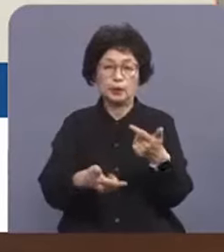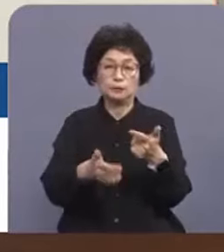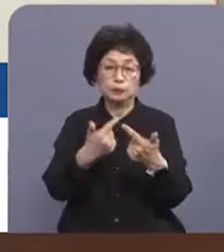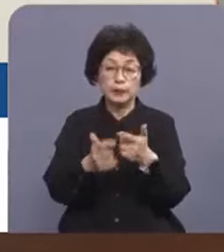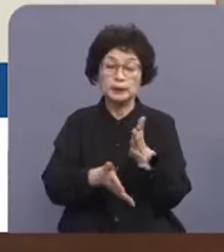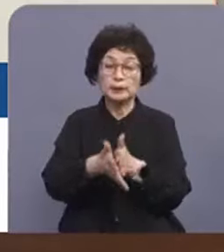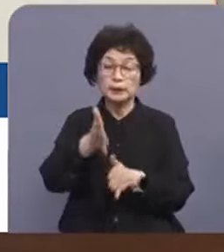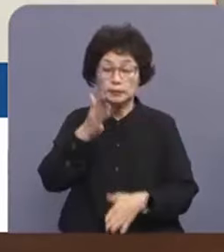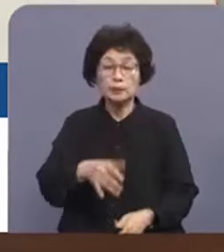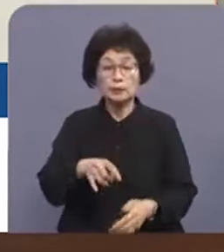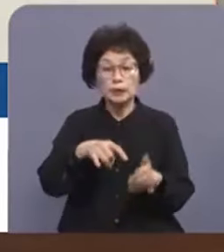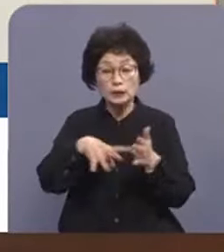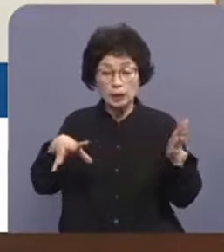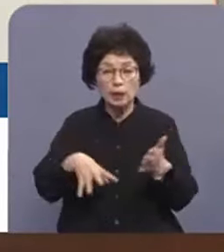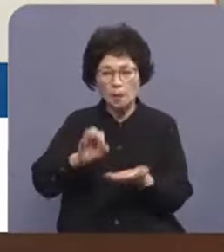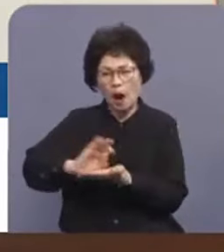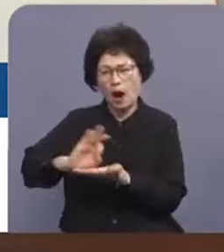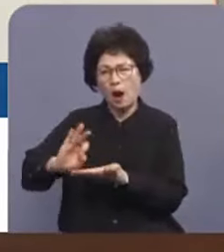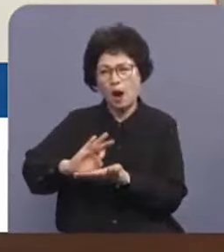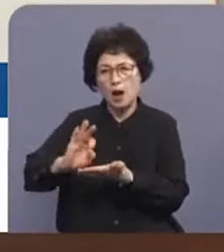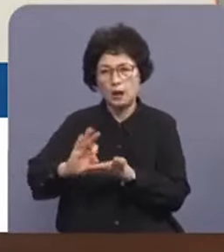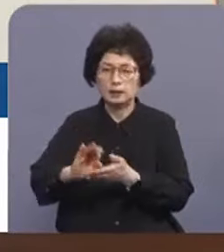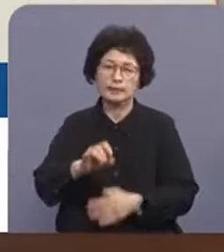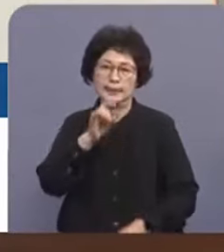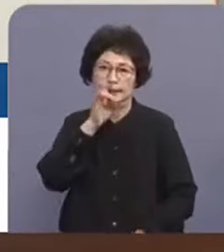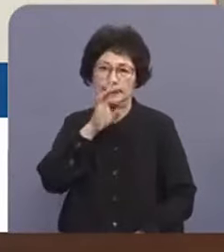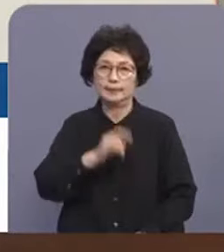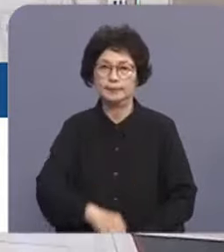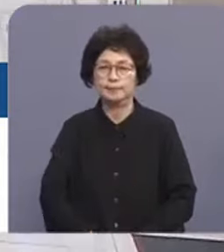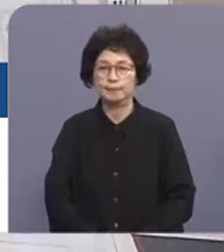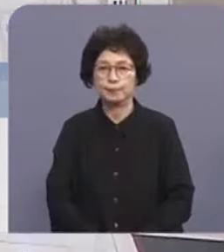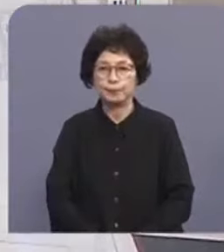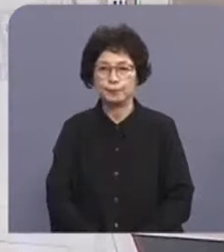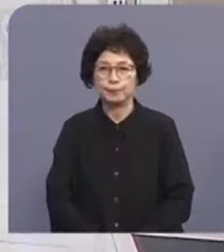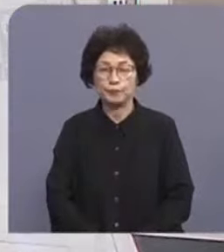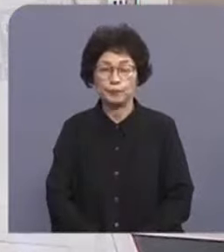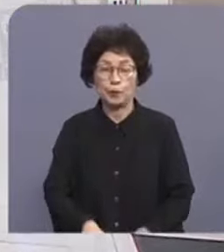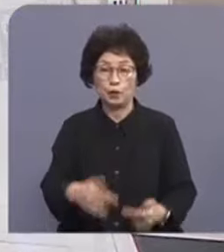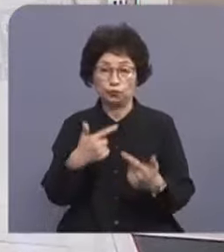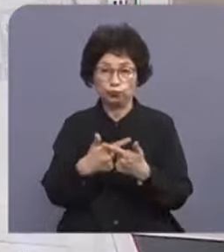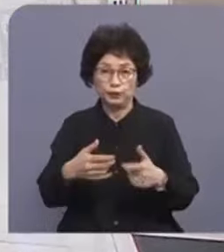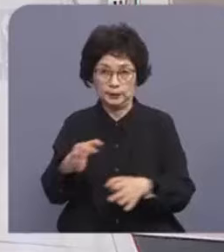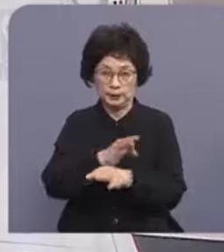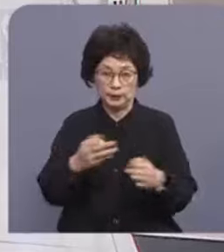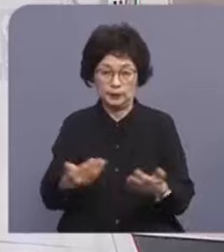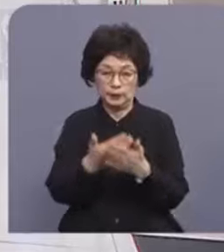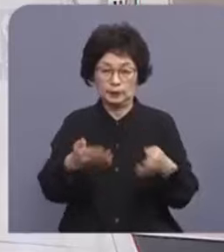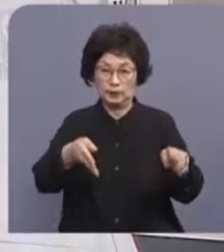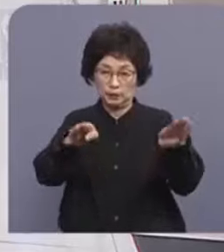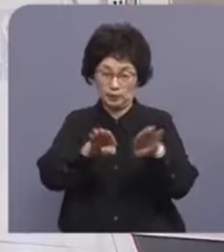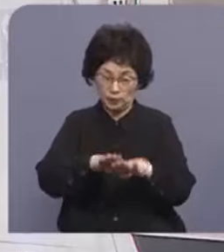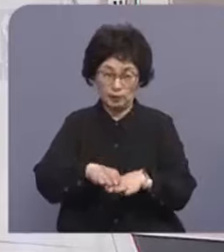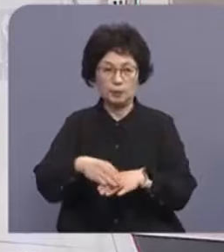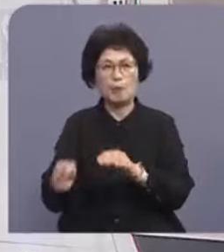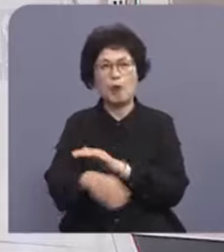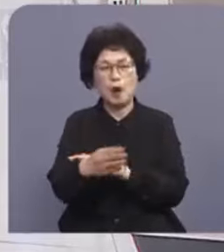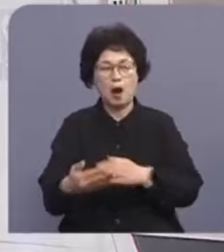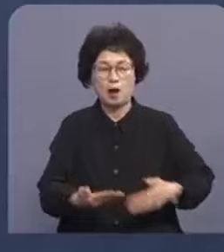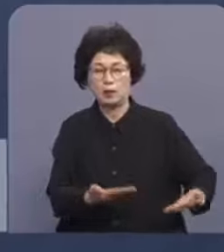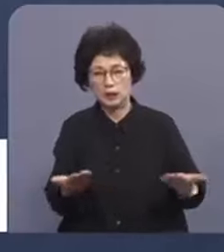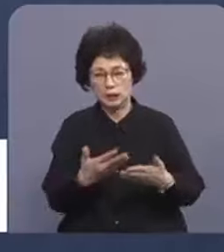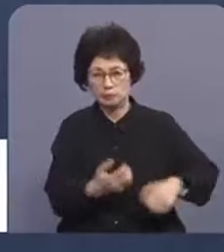시민들의 혈세가 낭비가 되면 저는 안 된다고 보여집니다 그래서 부산 경제진흥원의 부실한 복무 관리도